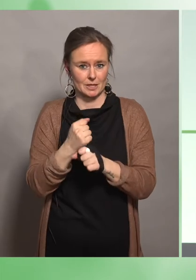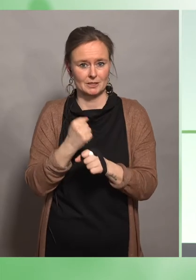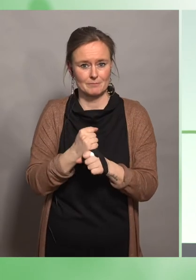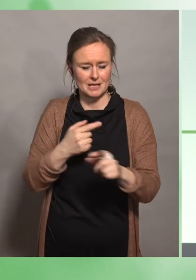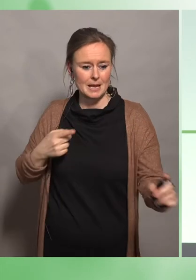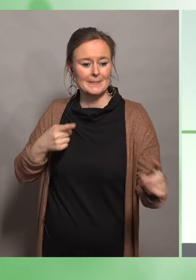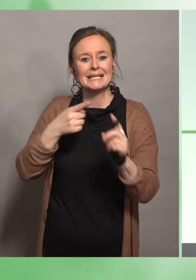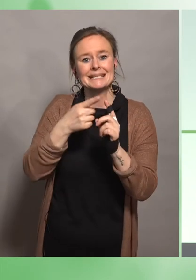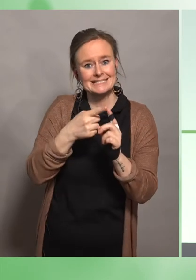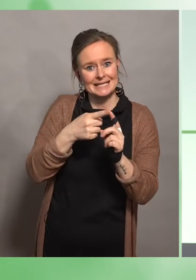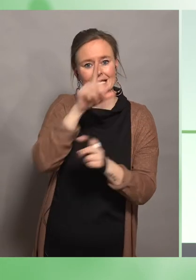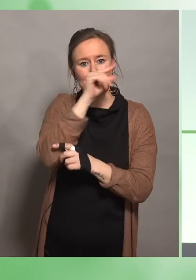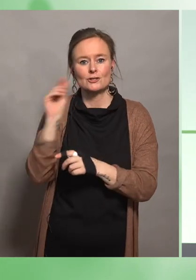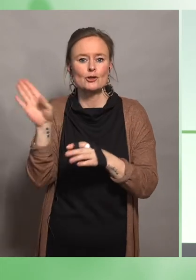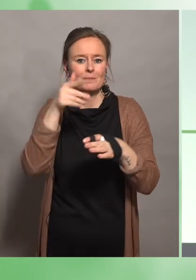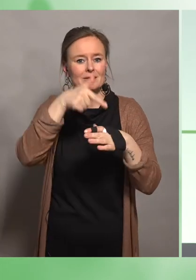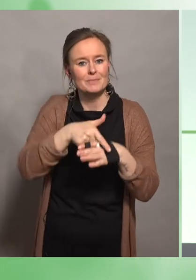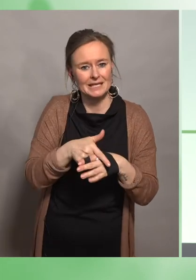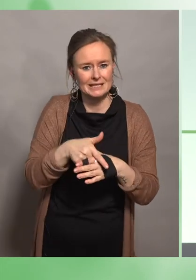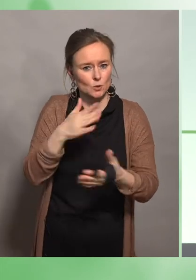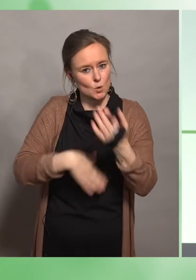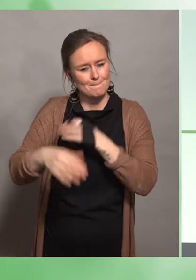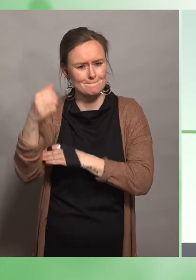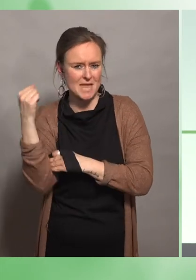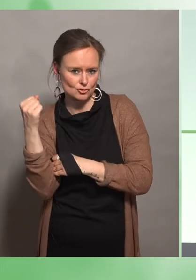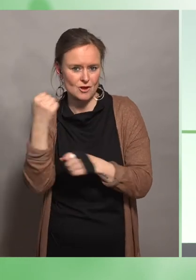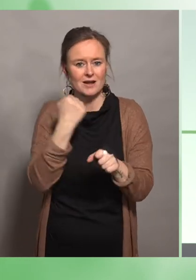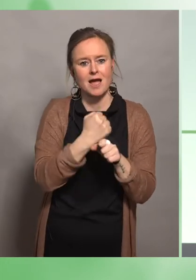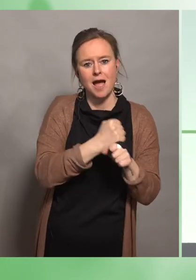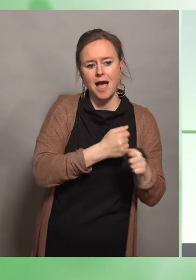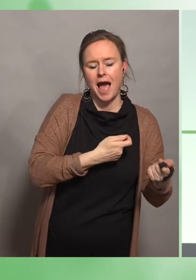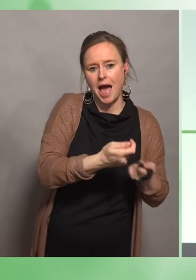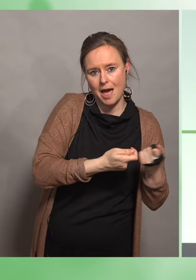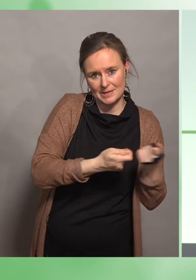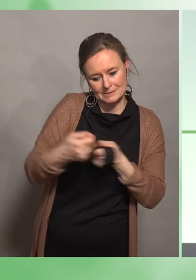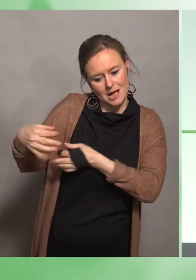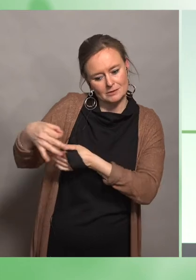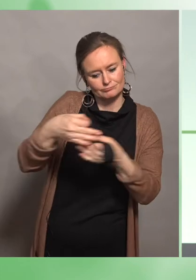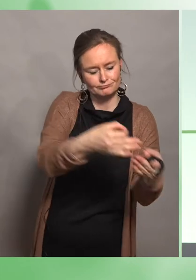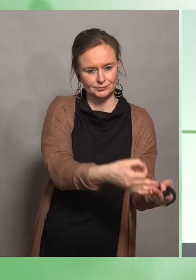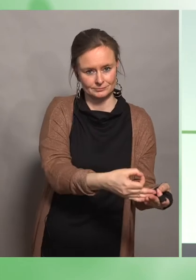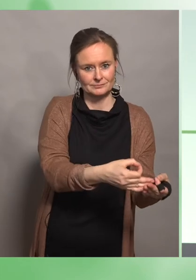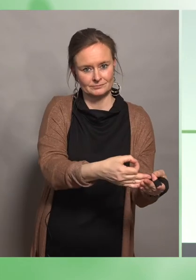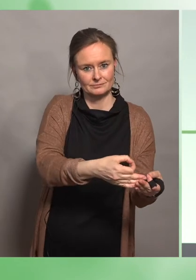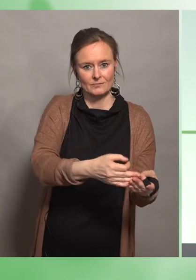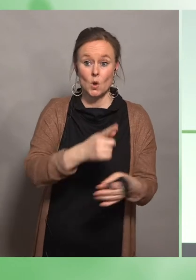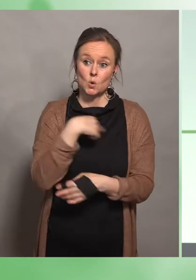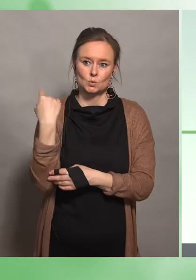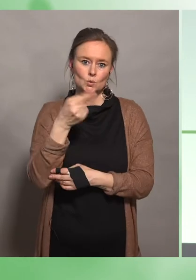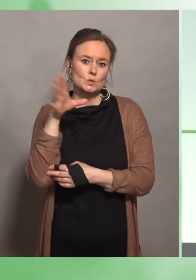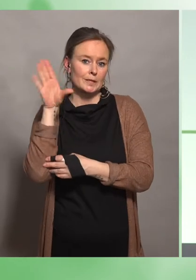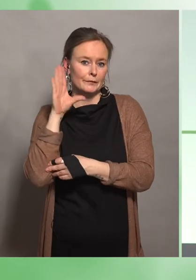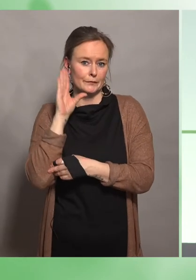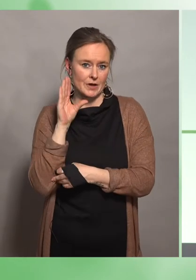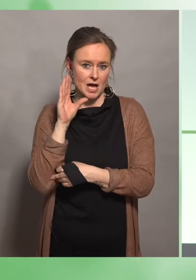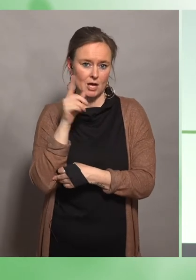Ziel, Menschen mit Behinderung viel stärker in den Arbeitsmarkt führen zu dürfen und unsere Erfahrungen,